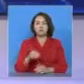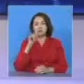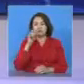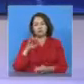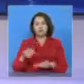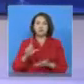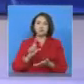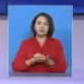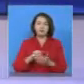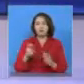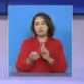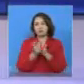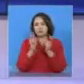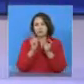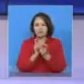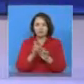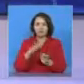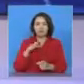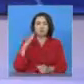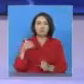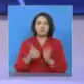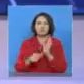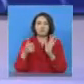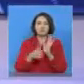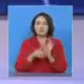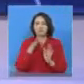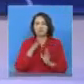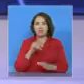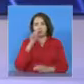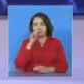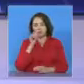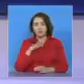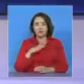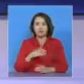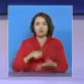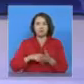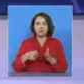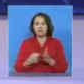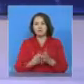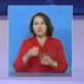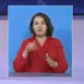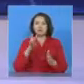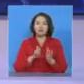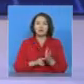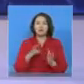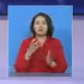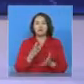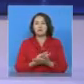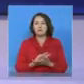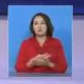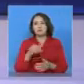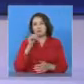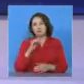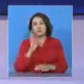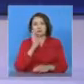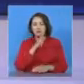супругами-пенсионерами произошла ссора, в ходе которой 66-летний глава семейства нанес ножевое ранение 60-летней супруге. Потерпевшая